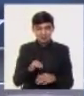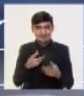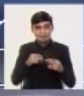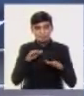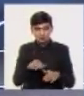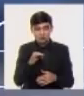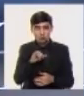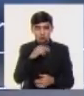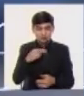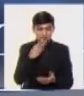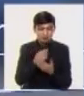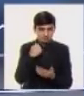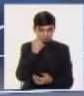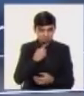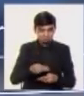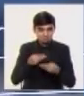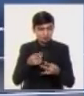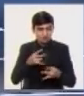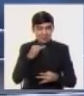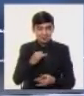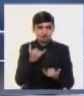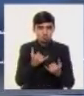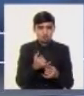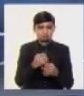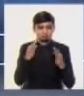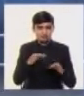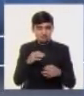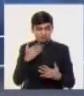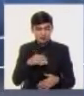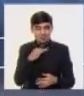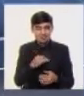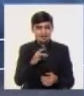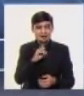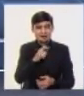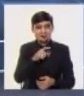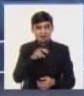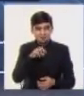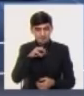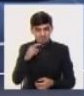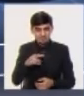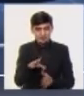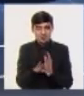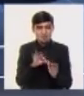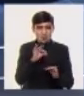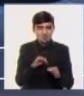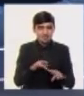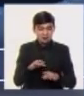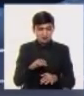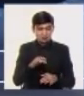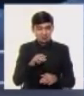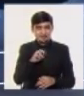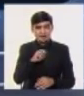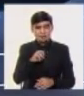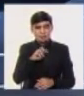предъявить удостоверение личности. И сегодня же в ЦИКе утвердили регламент участников предвыборных теледебатов.